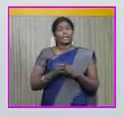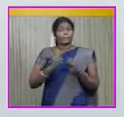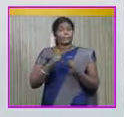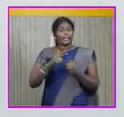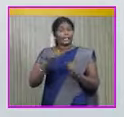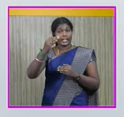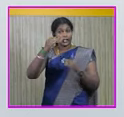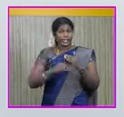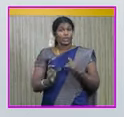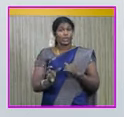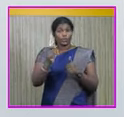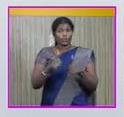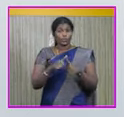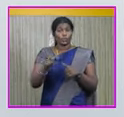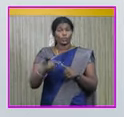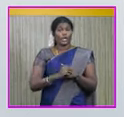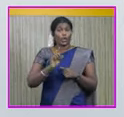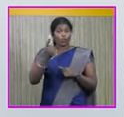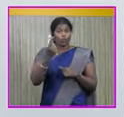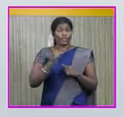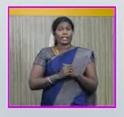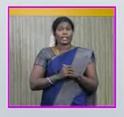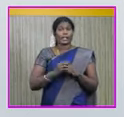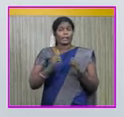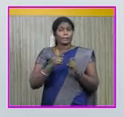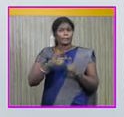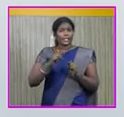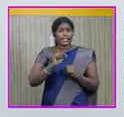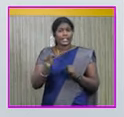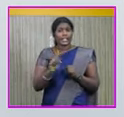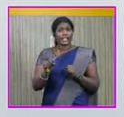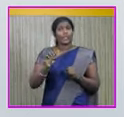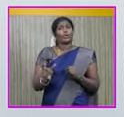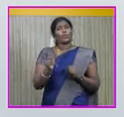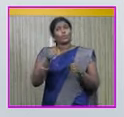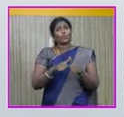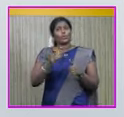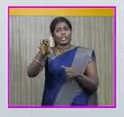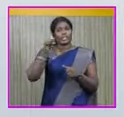வகுத்தல் யூஏ 1 அப்படின்னா பிடி ஈக்குவல் டு யூஏ அப்படின்னு கிடைக்குது.